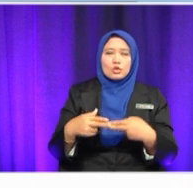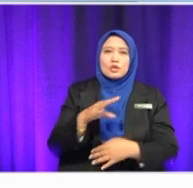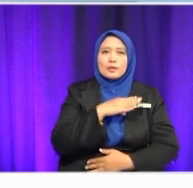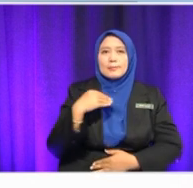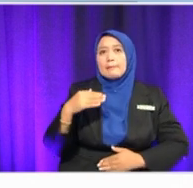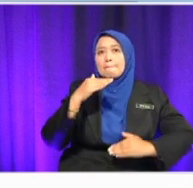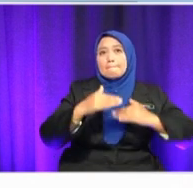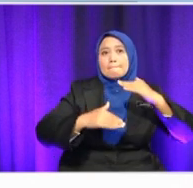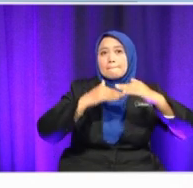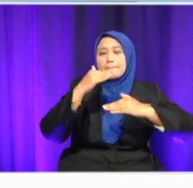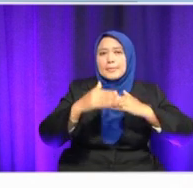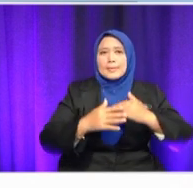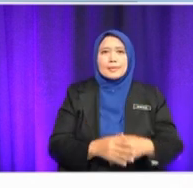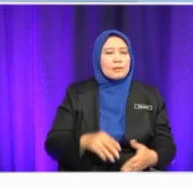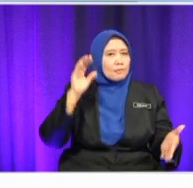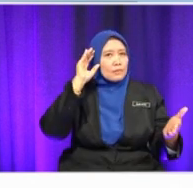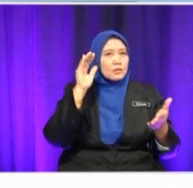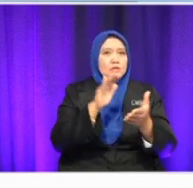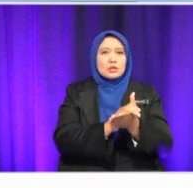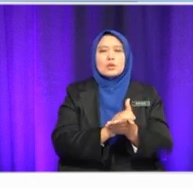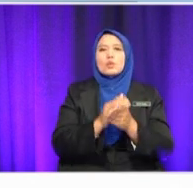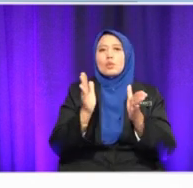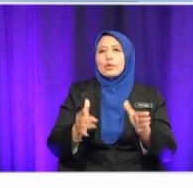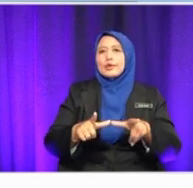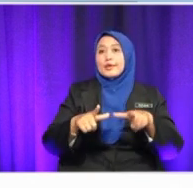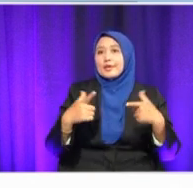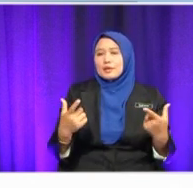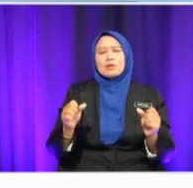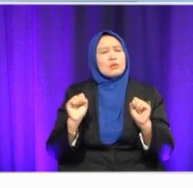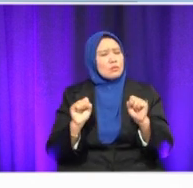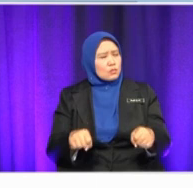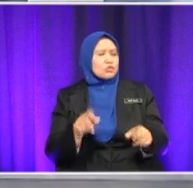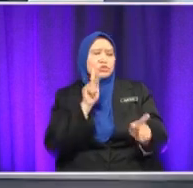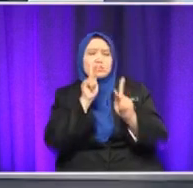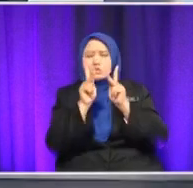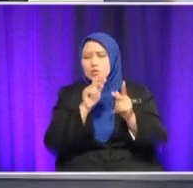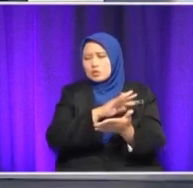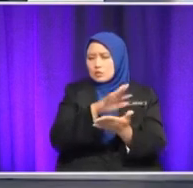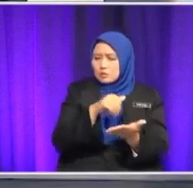Guys ini kelebihannya dari segi komunikasi dan juga dia boleh bergaul dengan semua